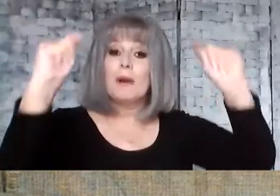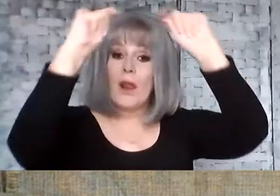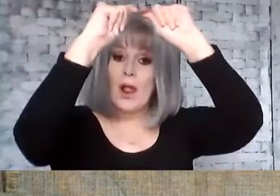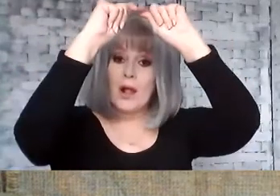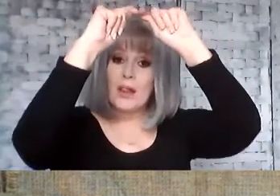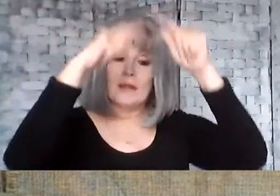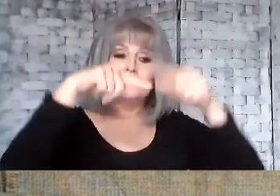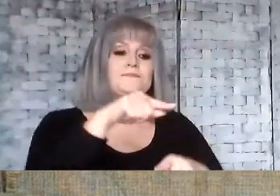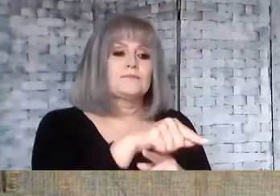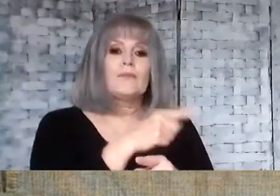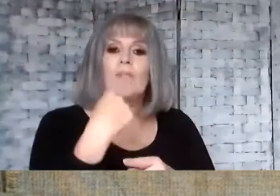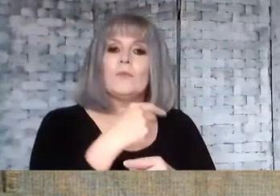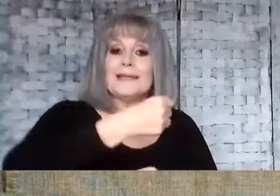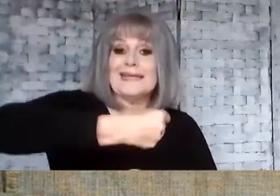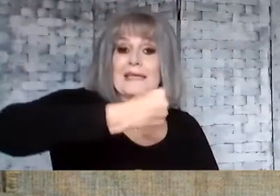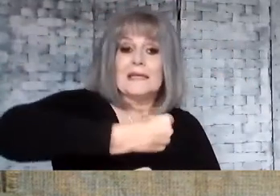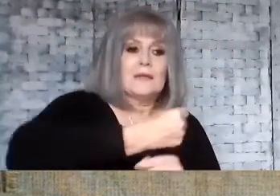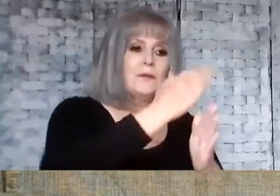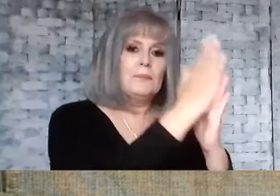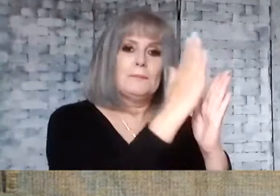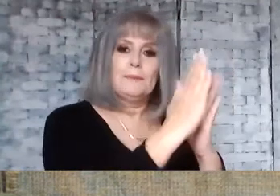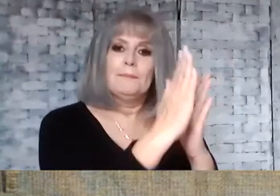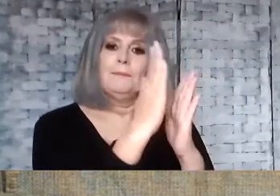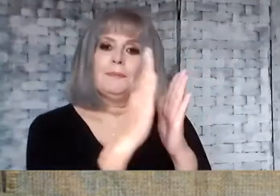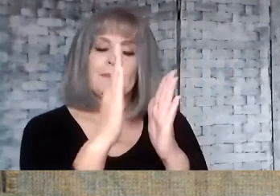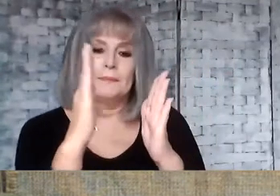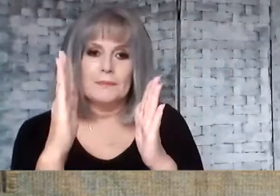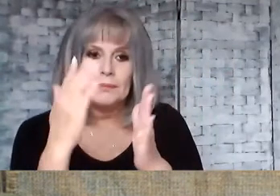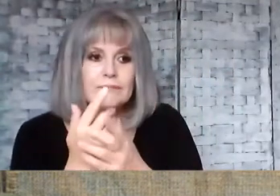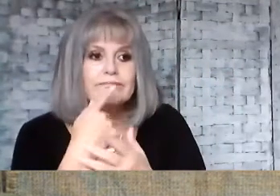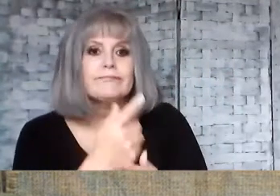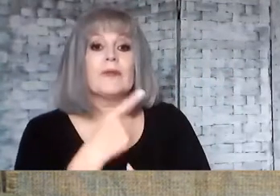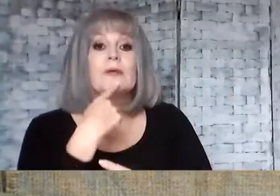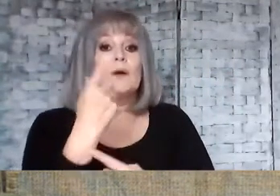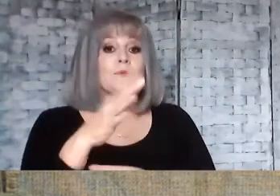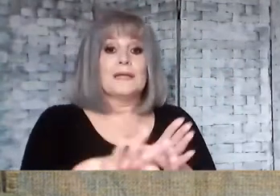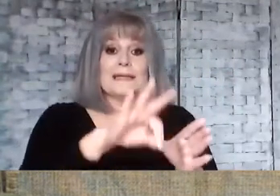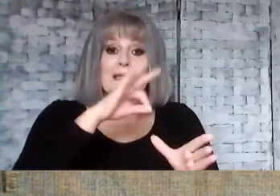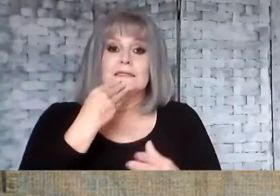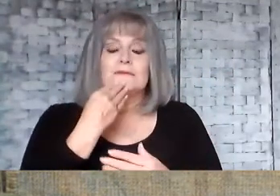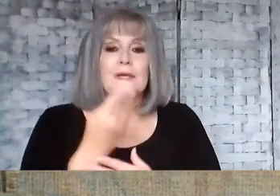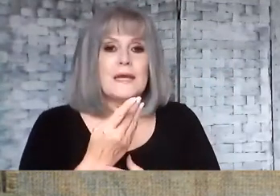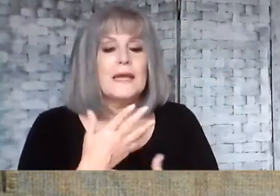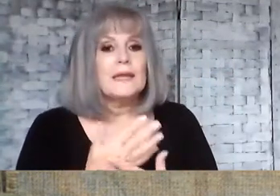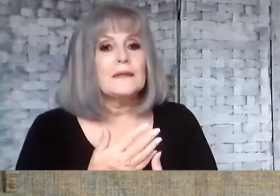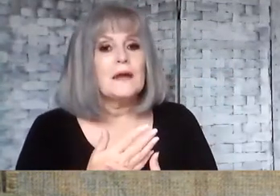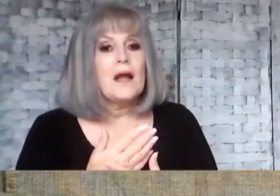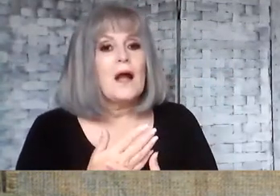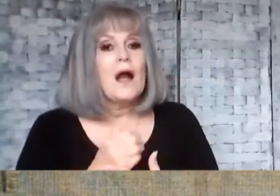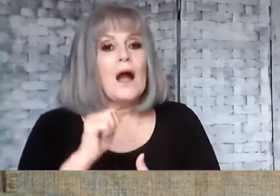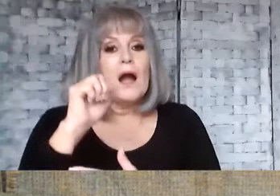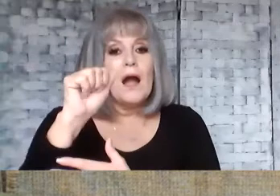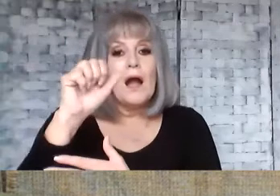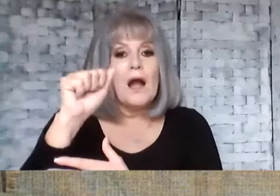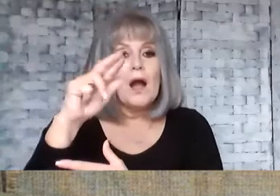tabernakel, en dan gaan daar een teken wees, wat een stam gaan nou die priesters wees. En Aaron se